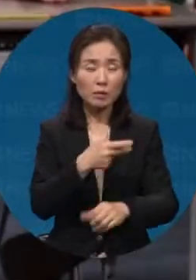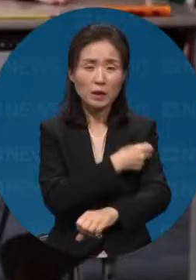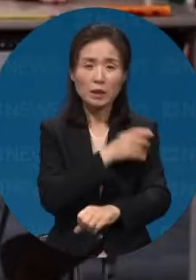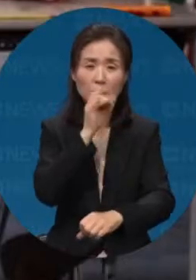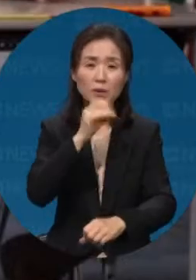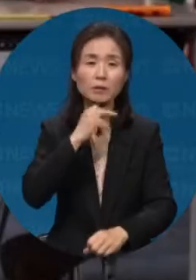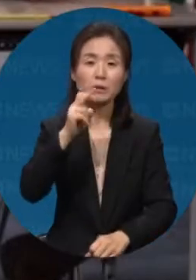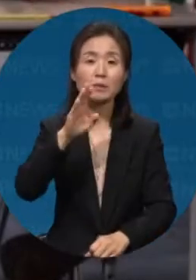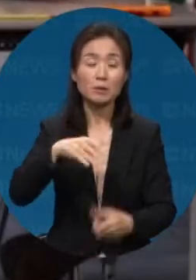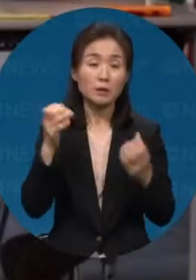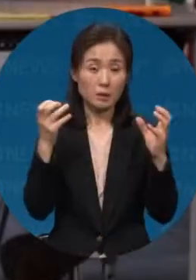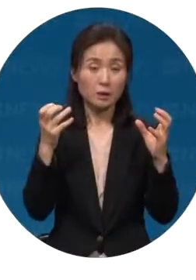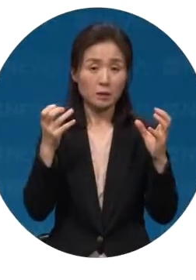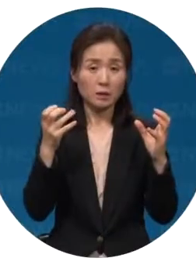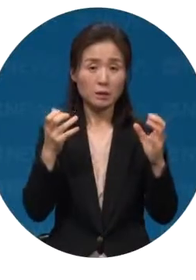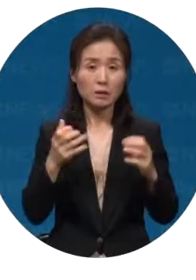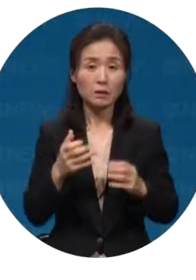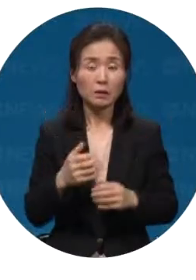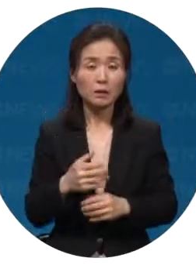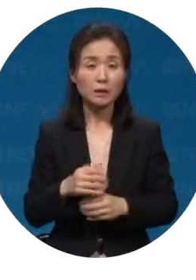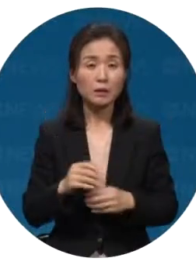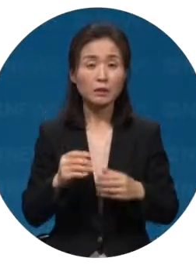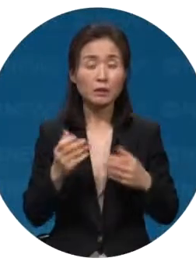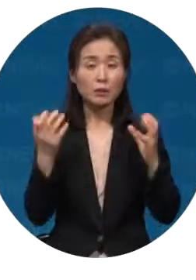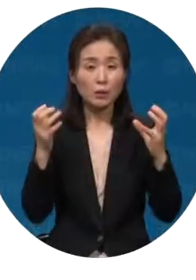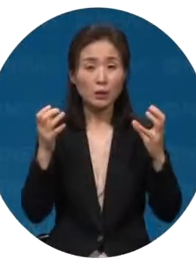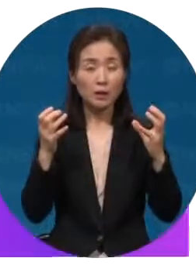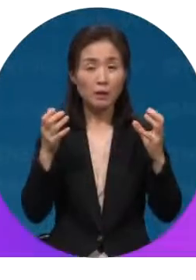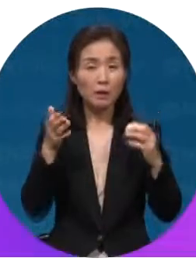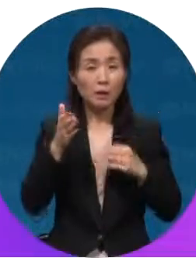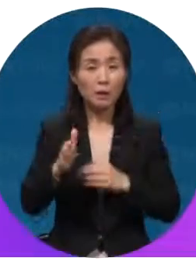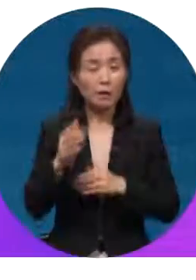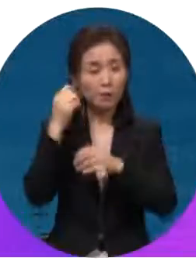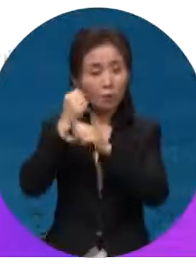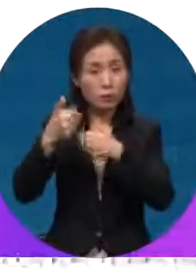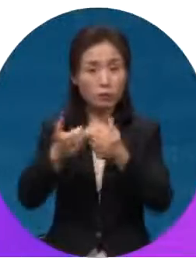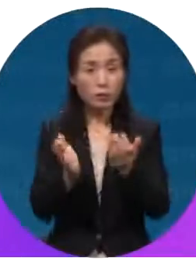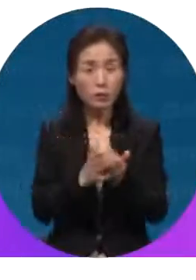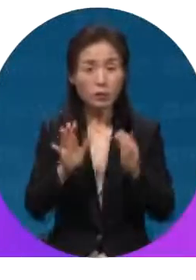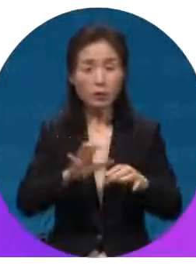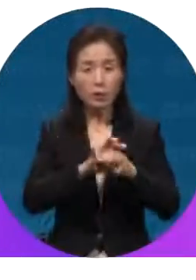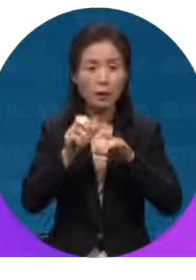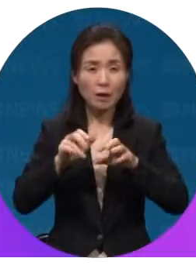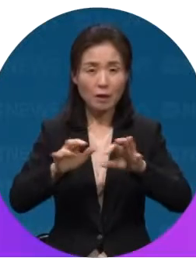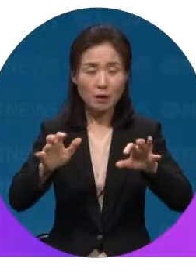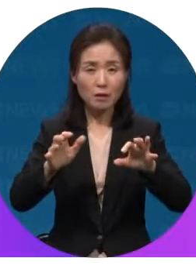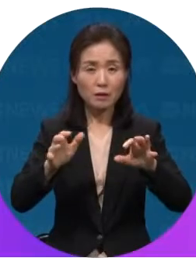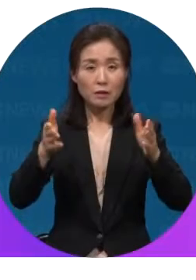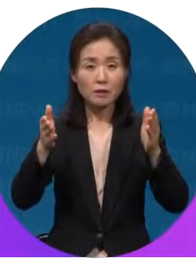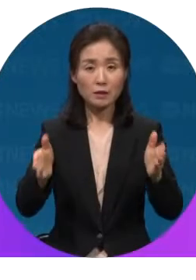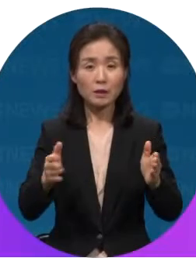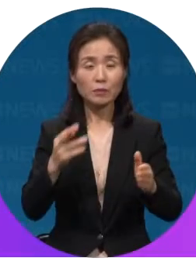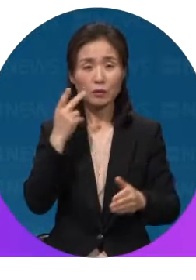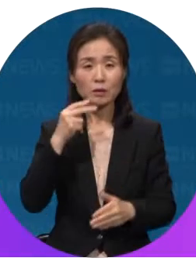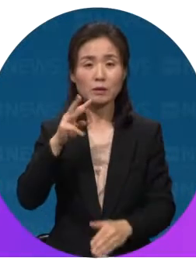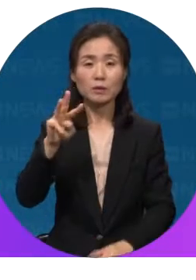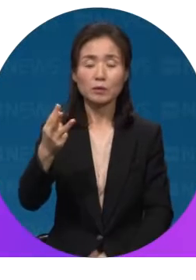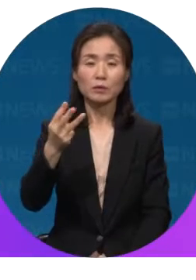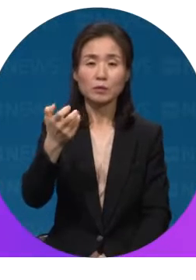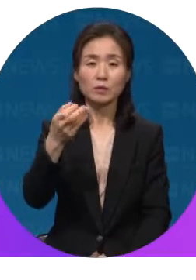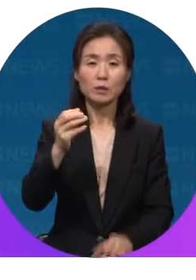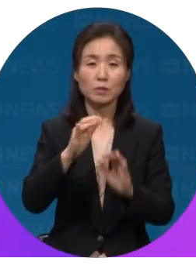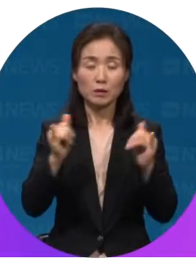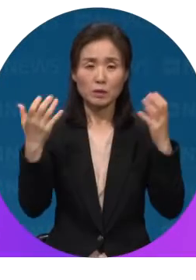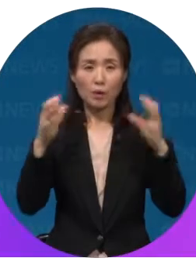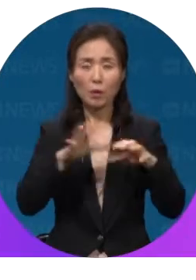12세 미만 아동들인데요. 미 소아과학회 연구에 따르면 이번 팬데믹 기간 미국에서만 390만 명의 아동들이